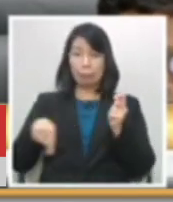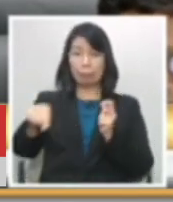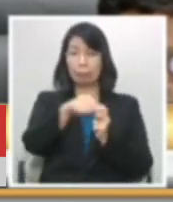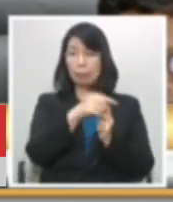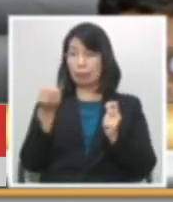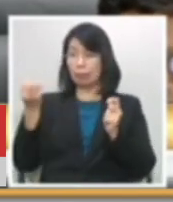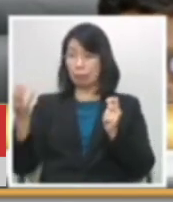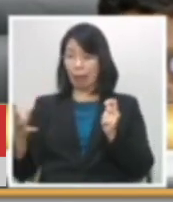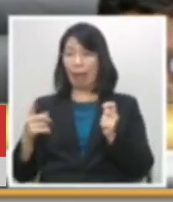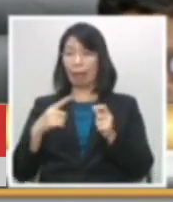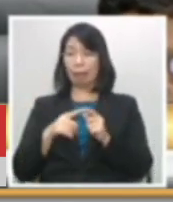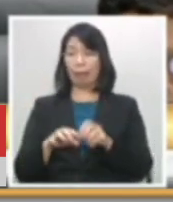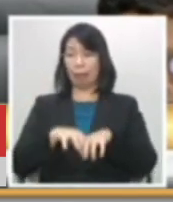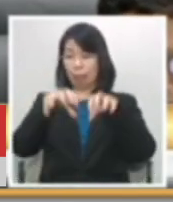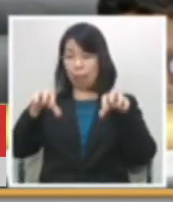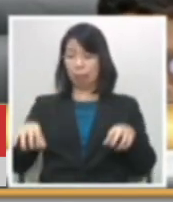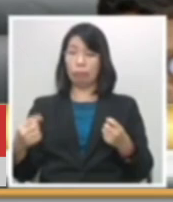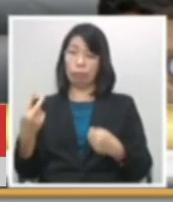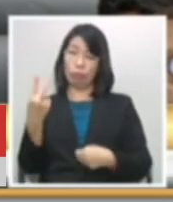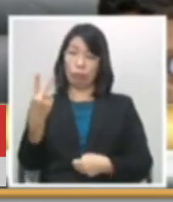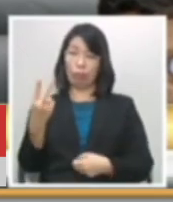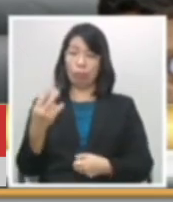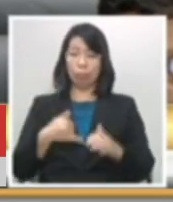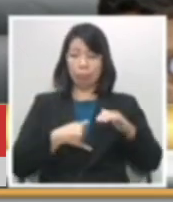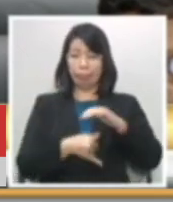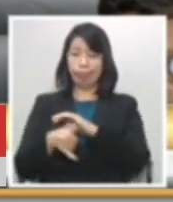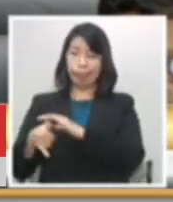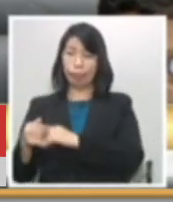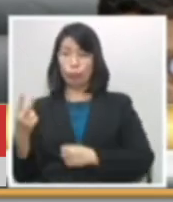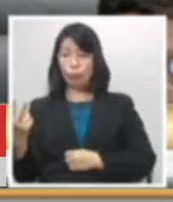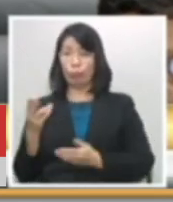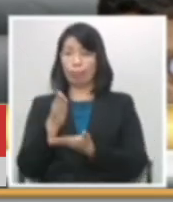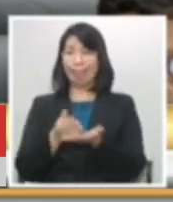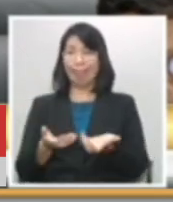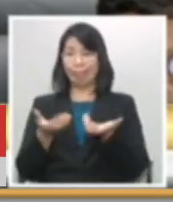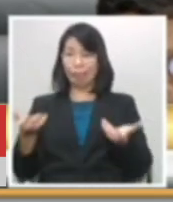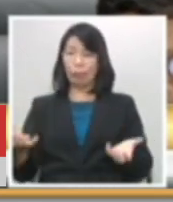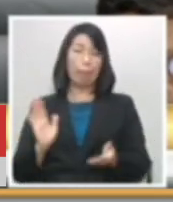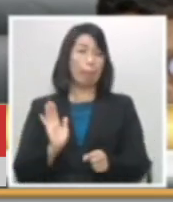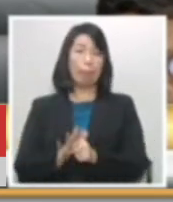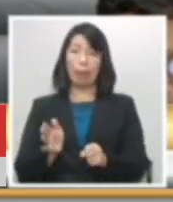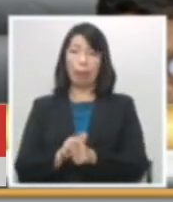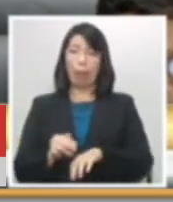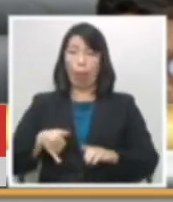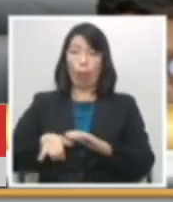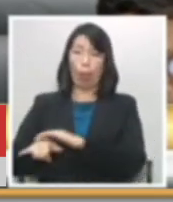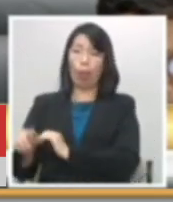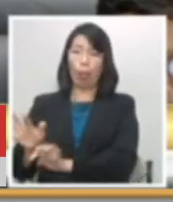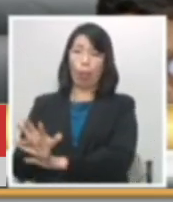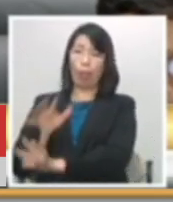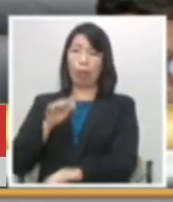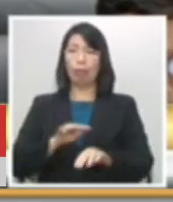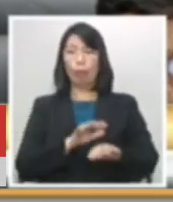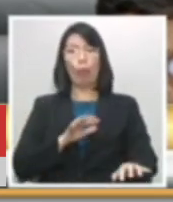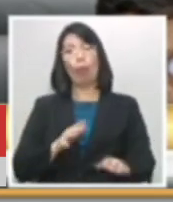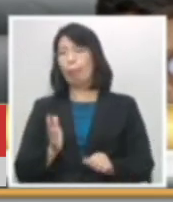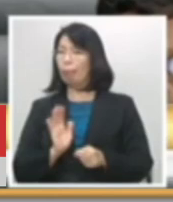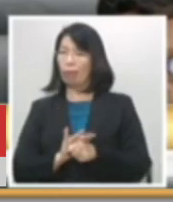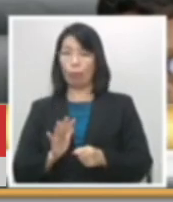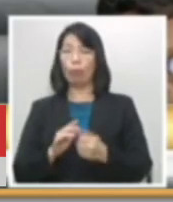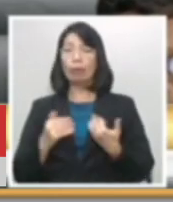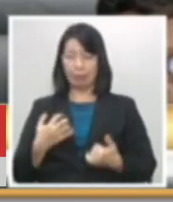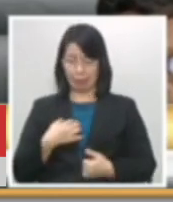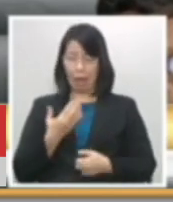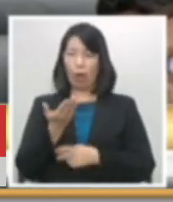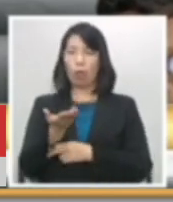มอยากจะเสนอให้ทางกระทรวงมหาดไทยได้ขยายหรือตั้งสำ